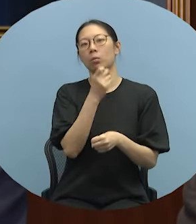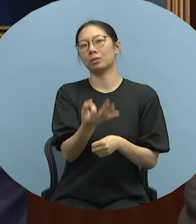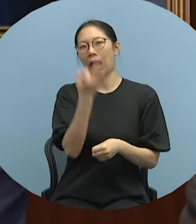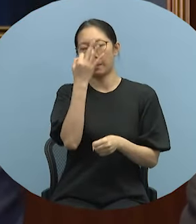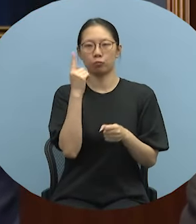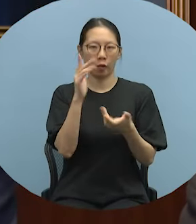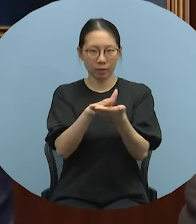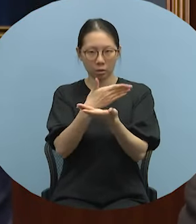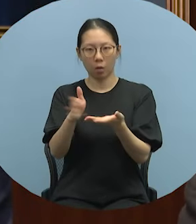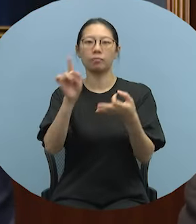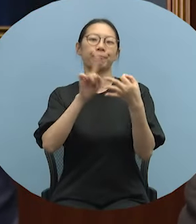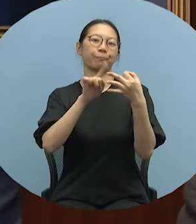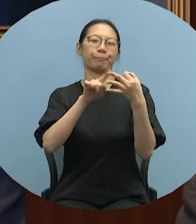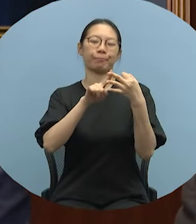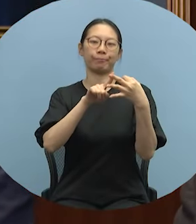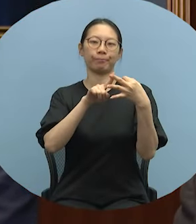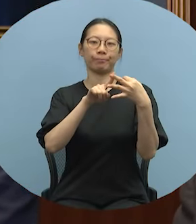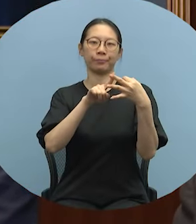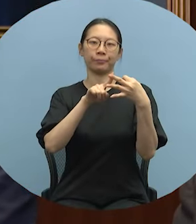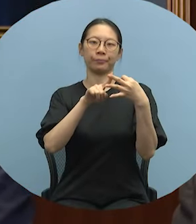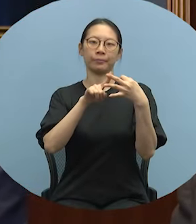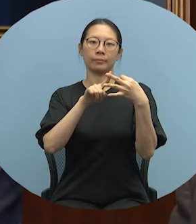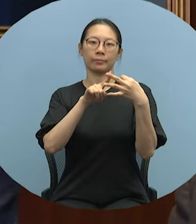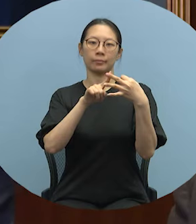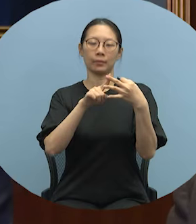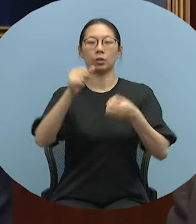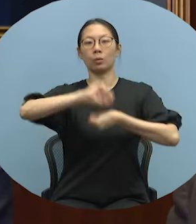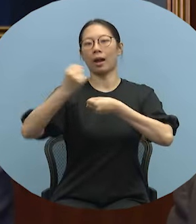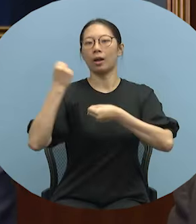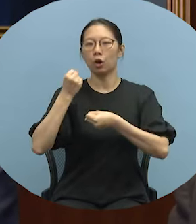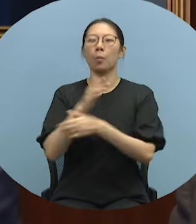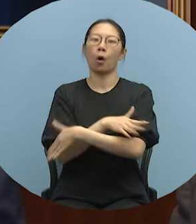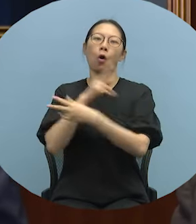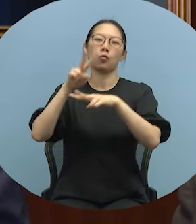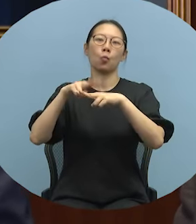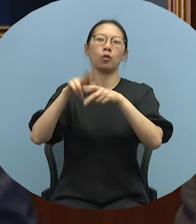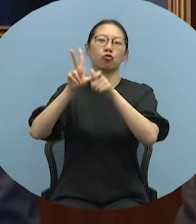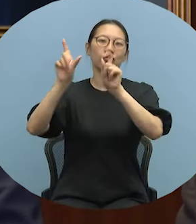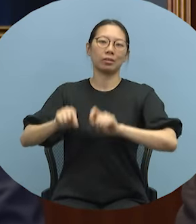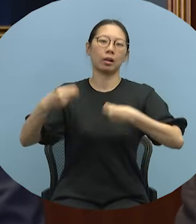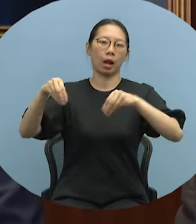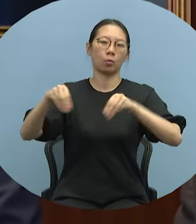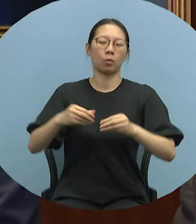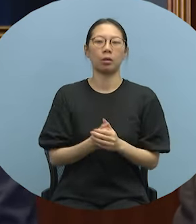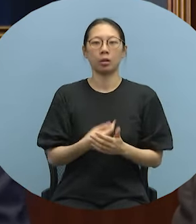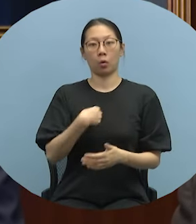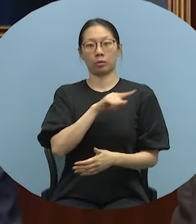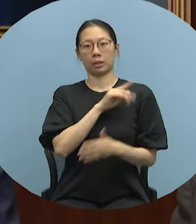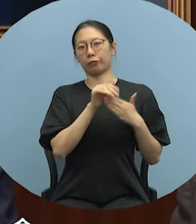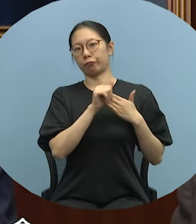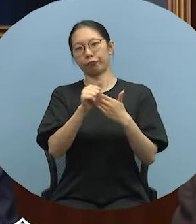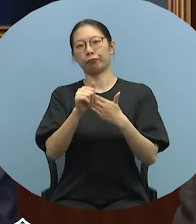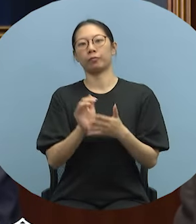點嘅體會嘅。第一點體會咧，就係加強愛國主義教育。喺呢方面咧，由我領導